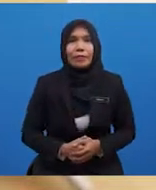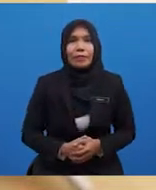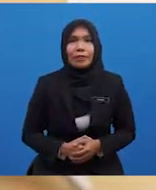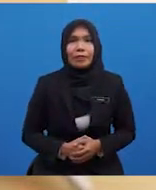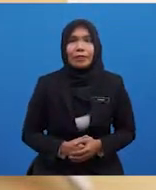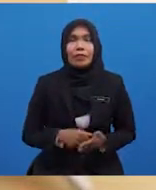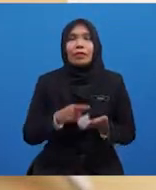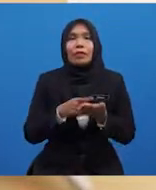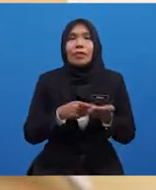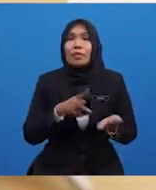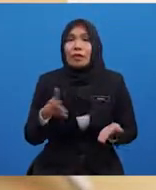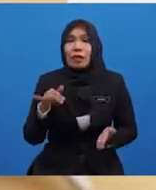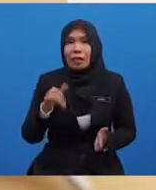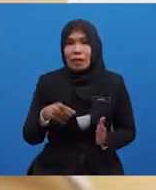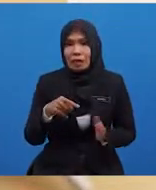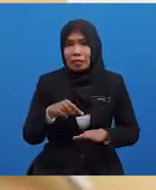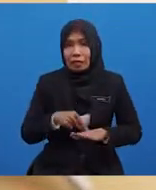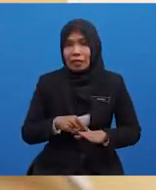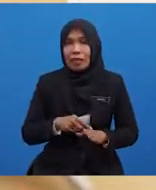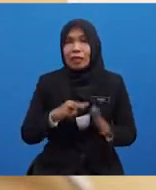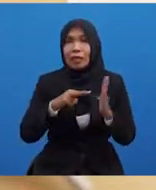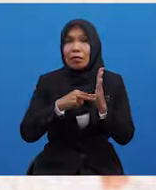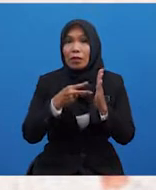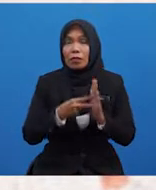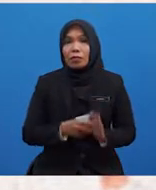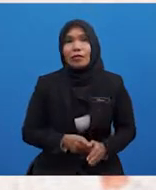Apakah yang dimaksudkan dengan carta?